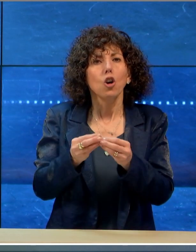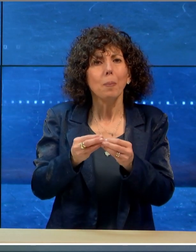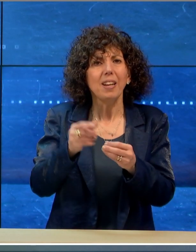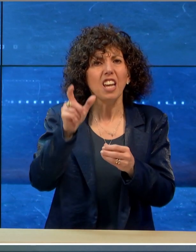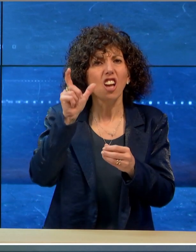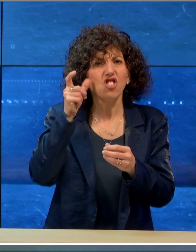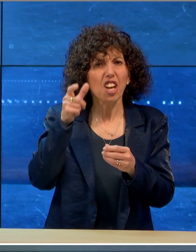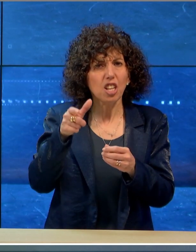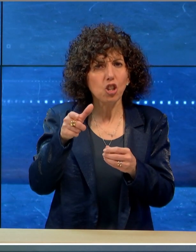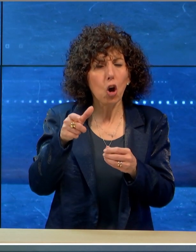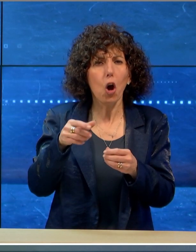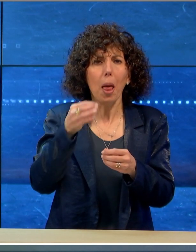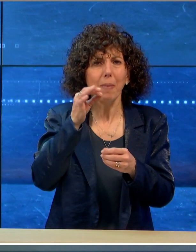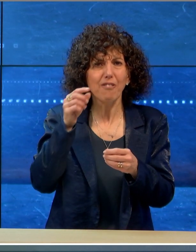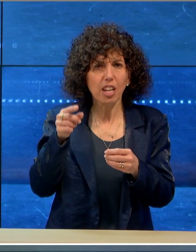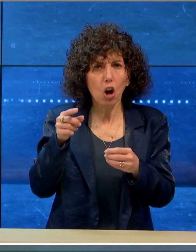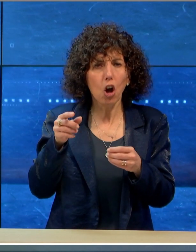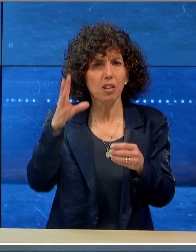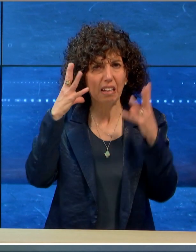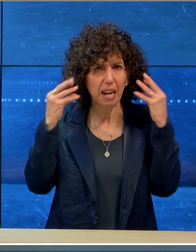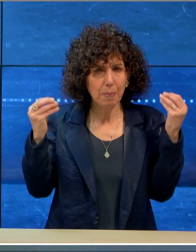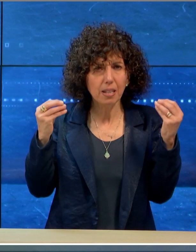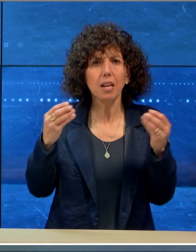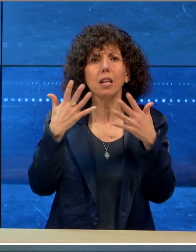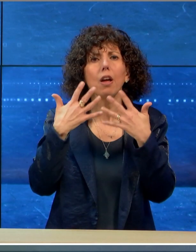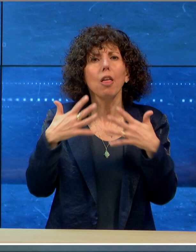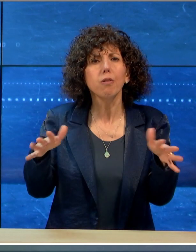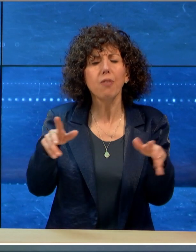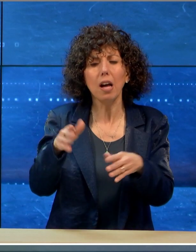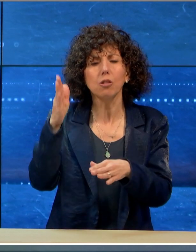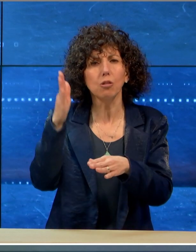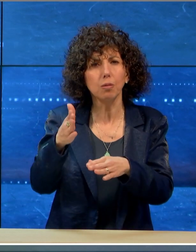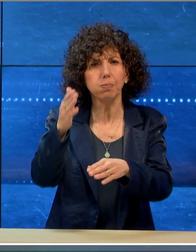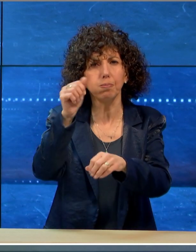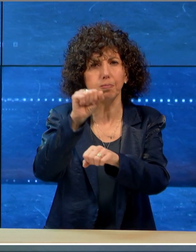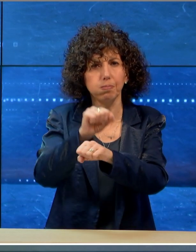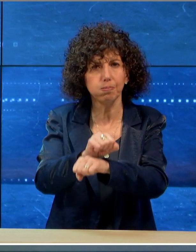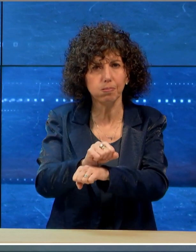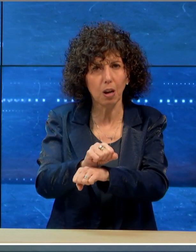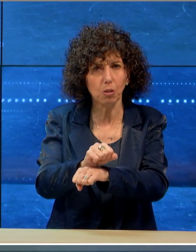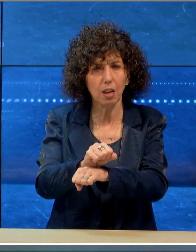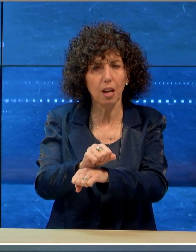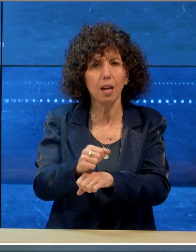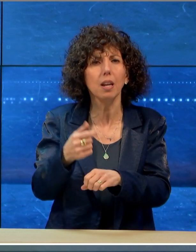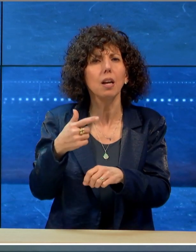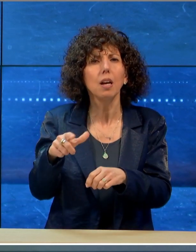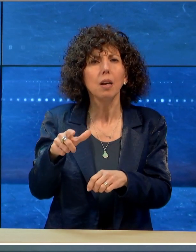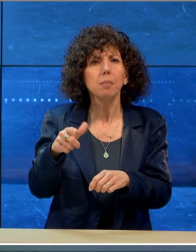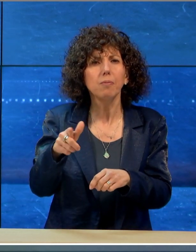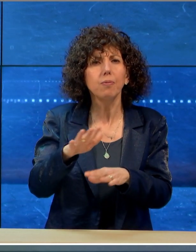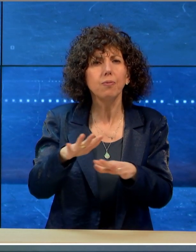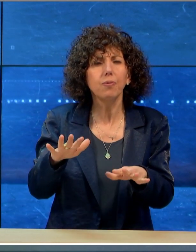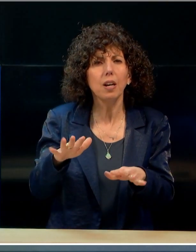Cerignola e Manfredonia hanno eseguito una ordinanza di custodia cautelare